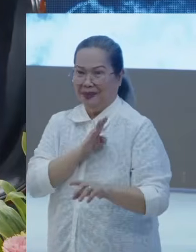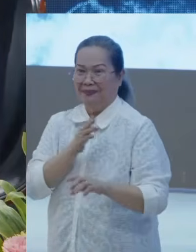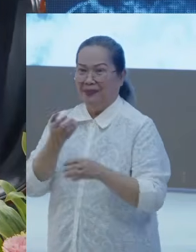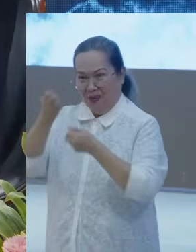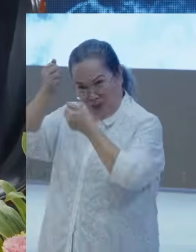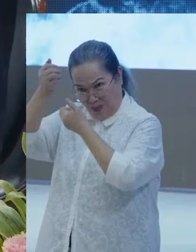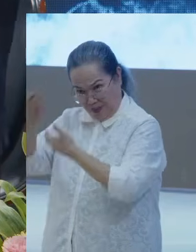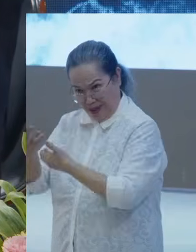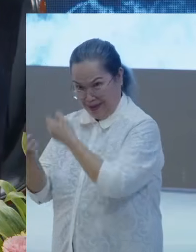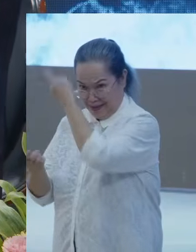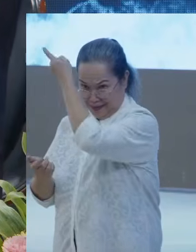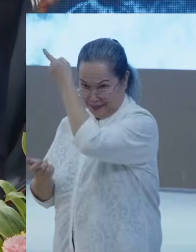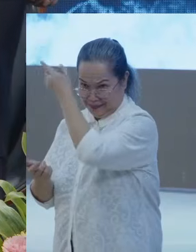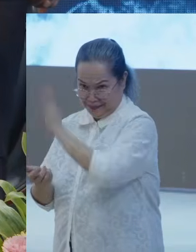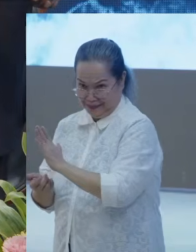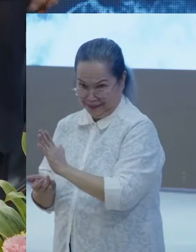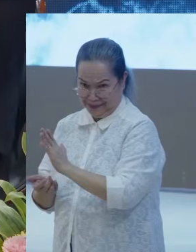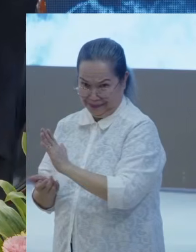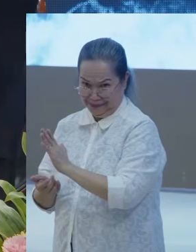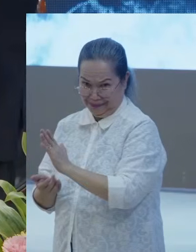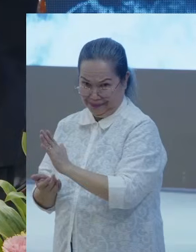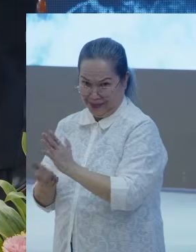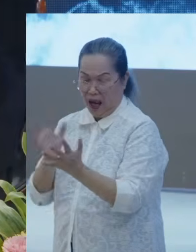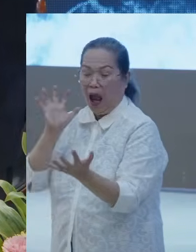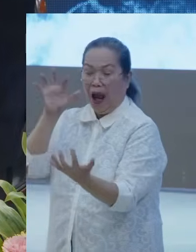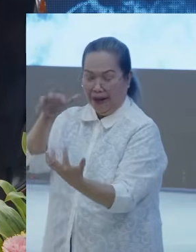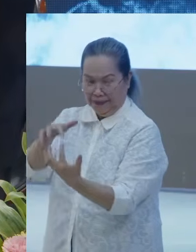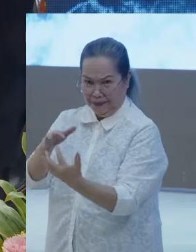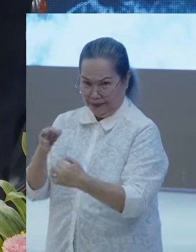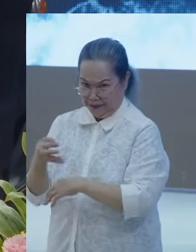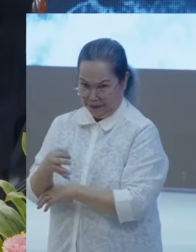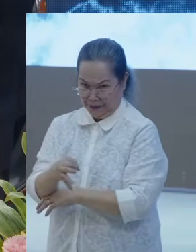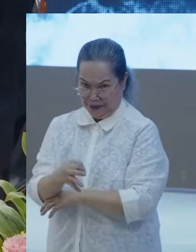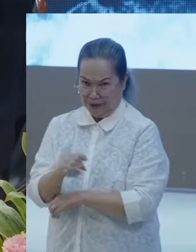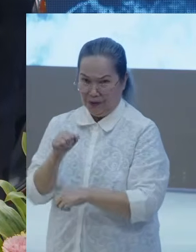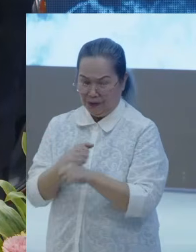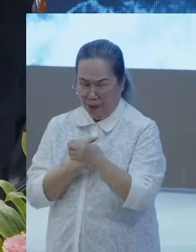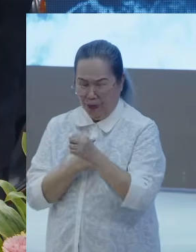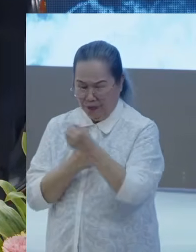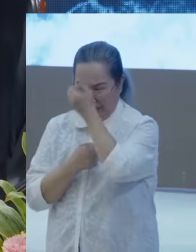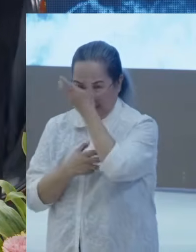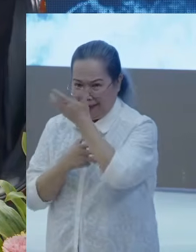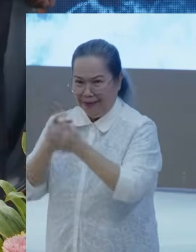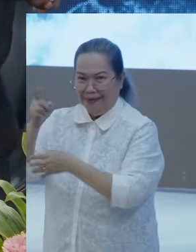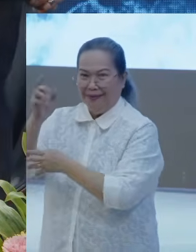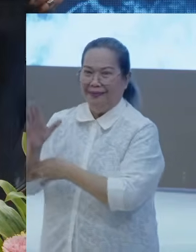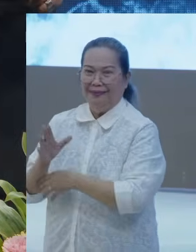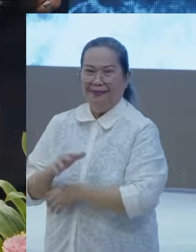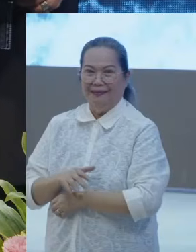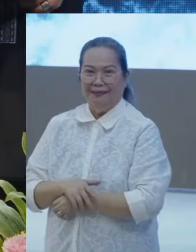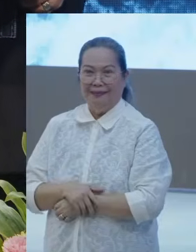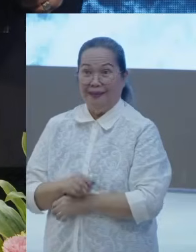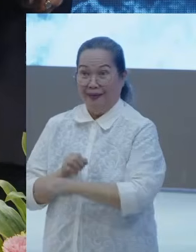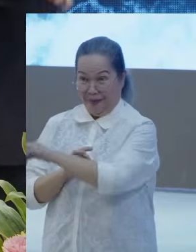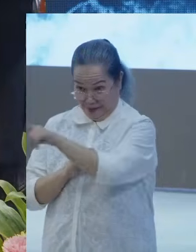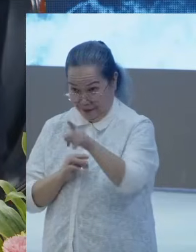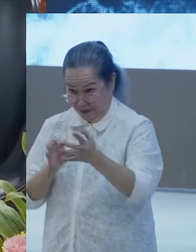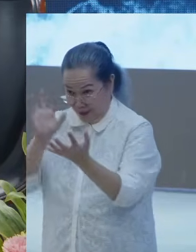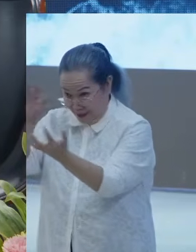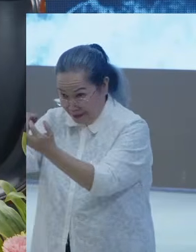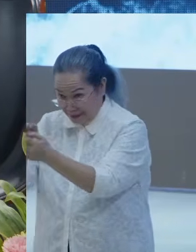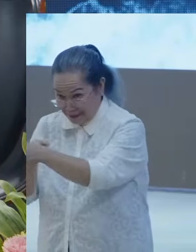sumunod. Sumunod na siya sa Panginoon, nilamon na siya ng isda no? Kayo ba pag nilamon na kayo ng isda, hindi pa